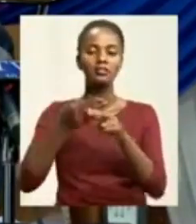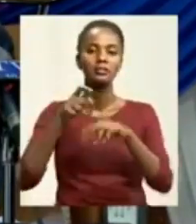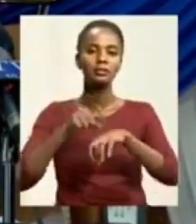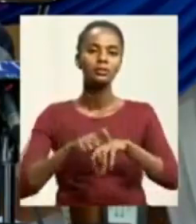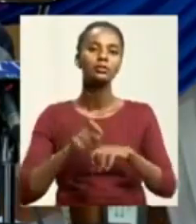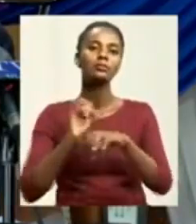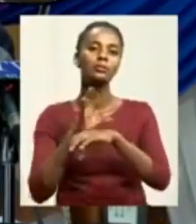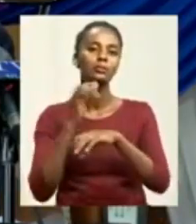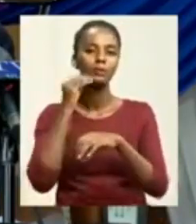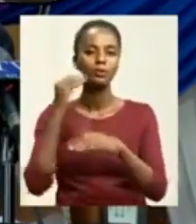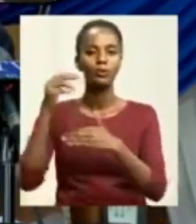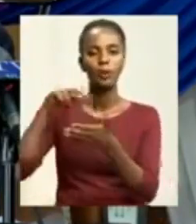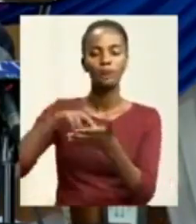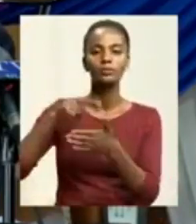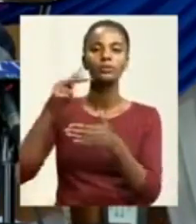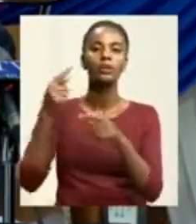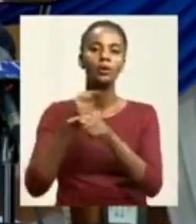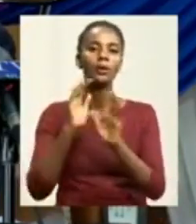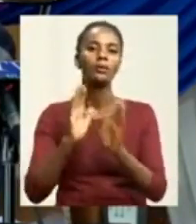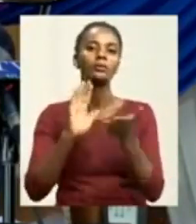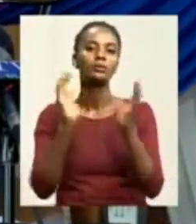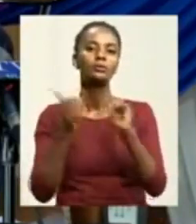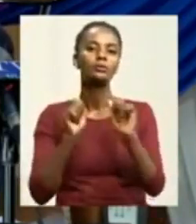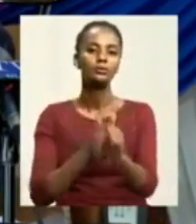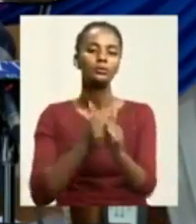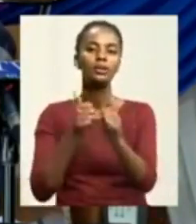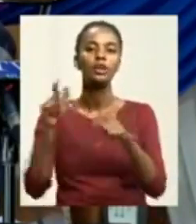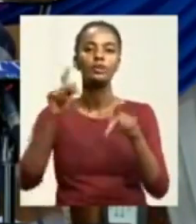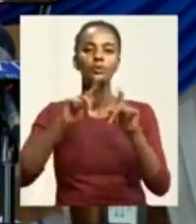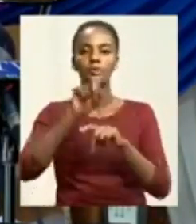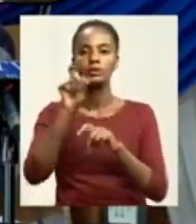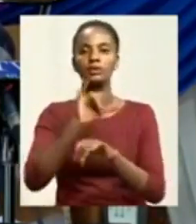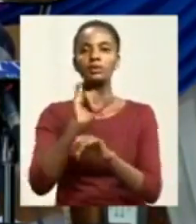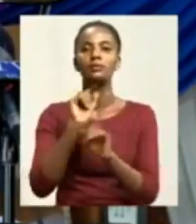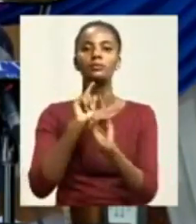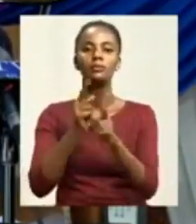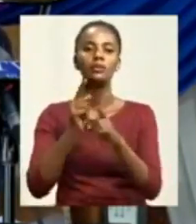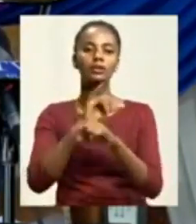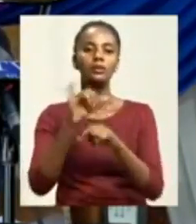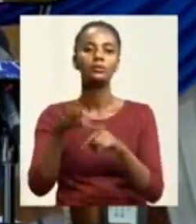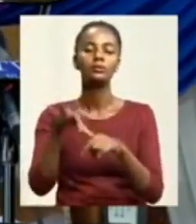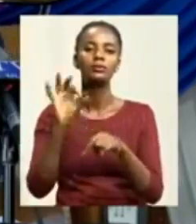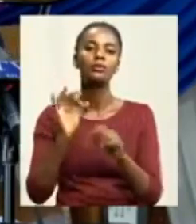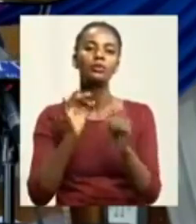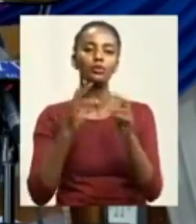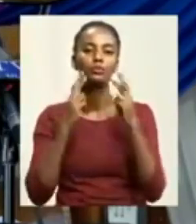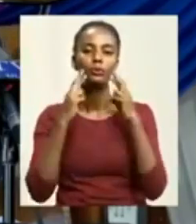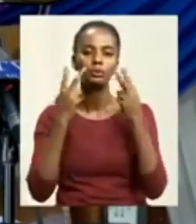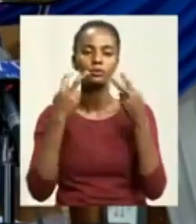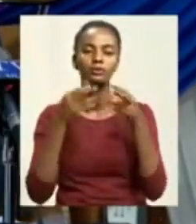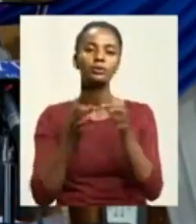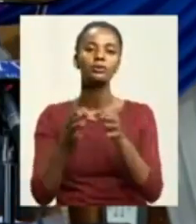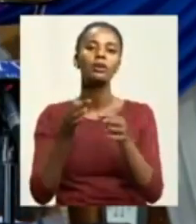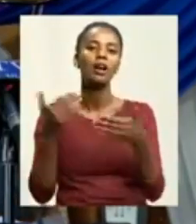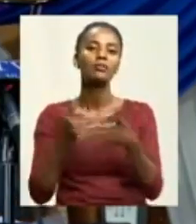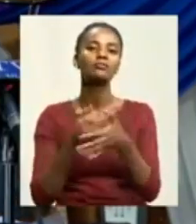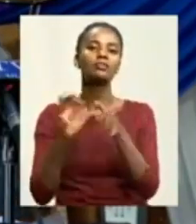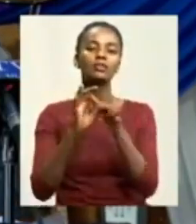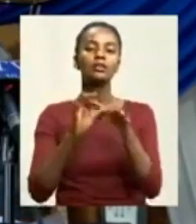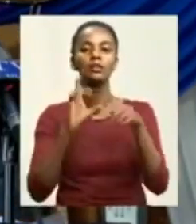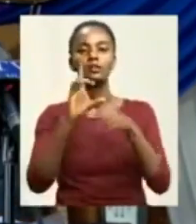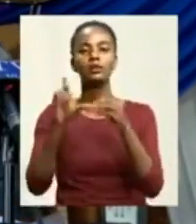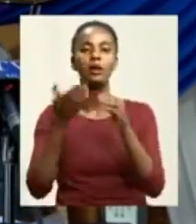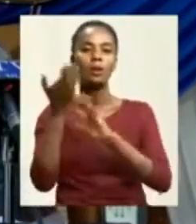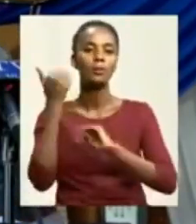ቤቱ ቋሚ ኮሚቴ በኩል ተግባራዊ እንዲሆን በመከታተል የህዝቡ ጥያቄ እንዲመለስ እንደሚሰራ ሪፖርት ይገልጻል። አዲስ ከተደራጀው ክልል ውጪ